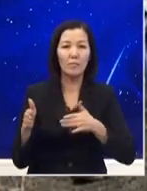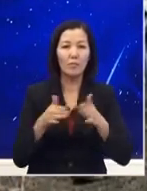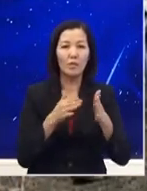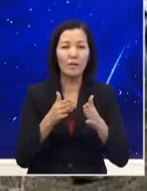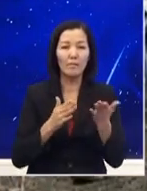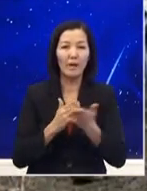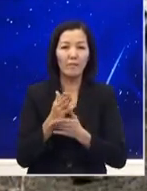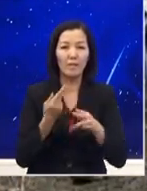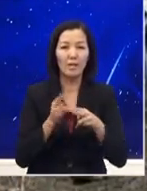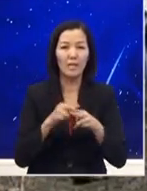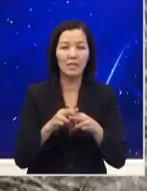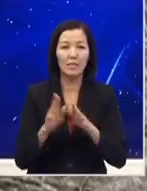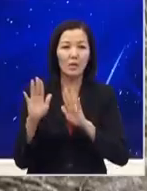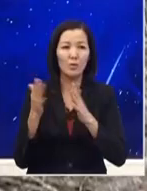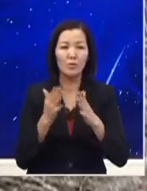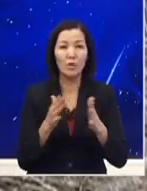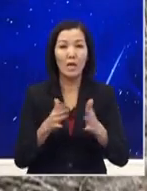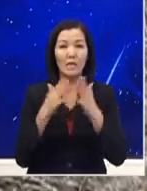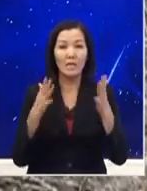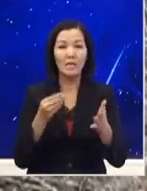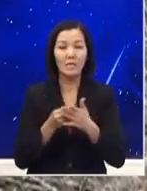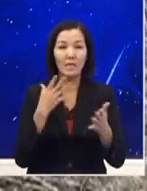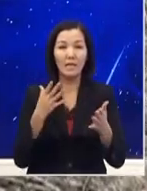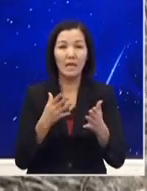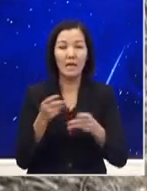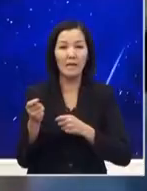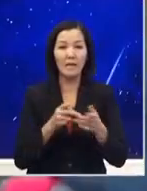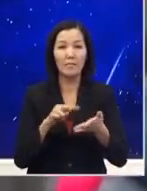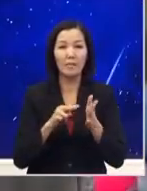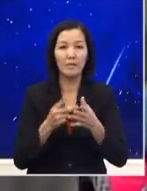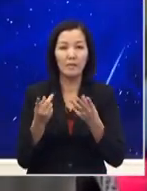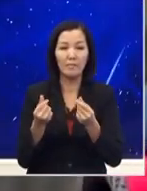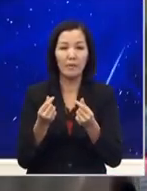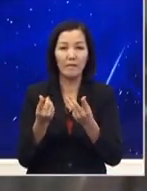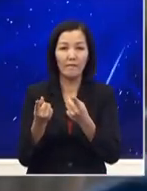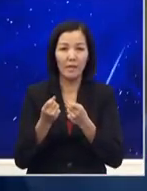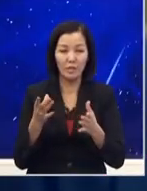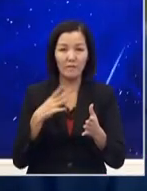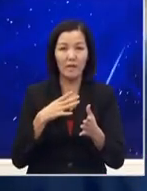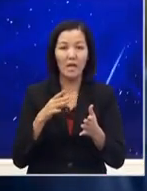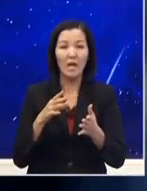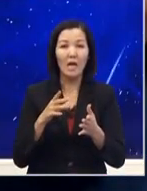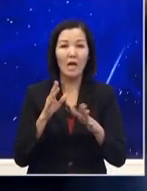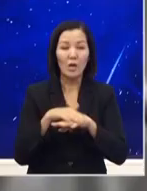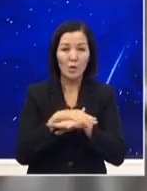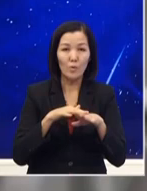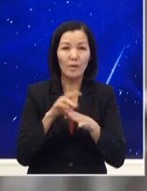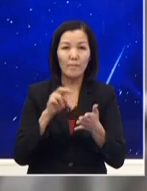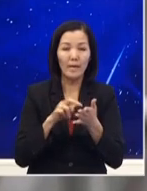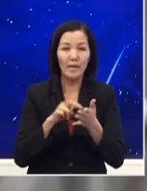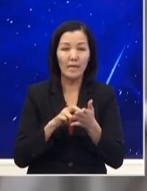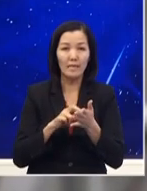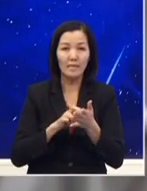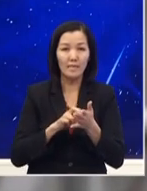путепроводах. Так как освоение рощи – дело дорогостоящее, акимат планирует привлечь инвесторов. Горожане боятся, что передача рощи из земель